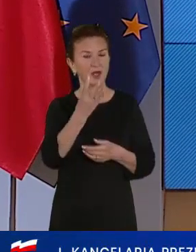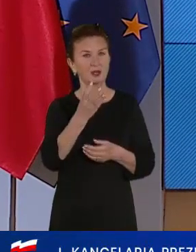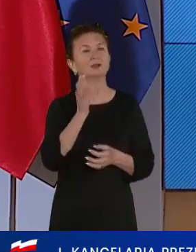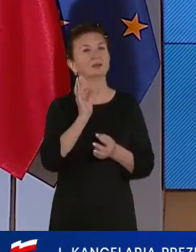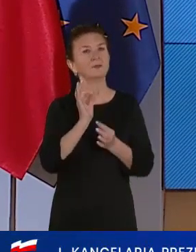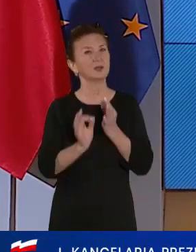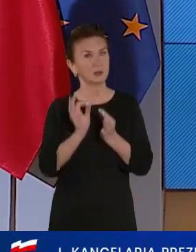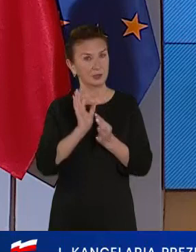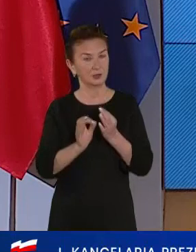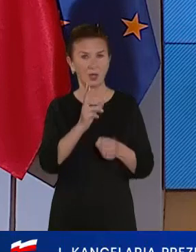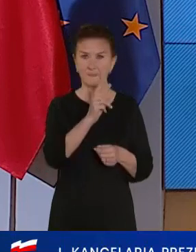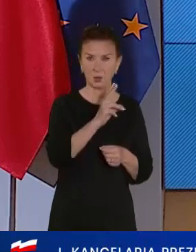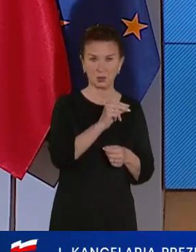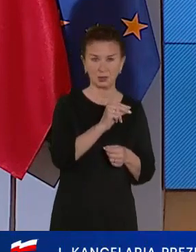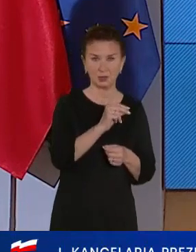jest poniedziałek, a